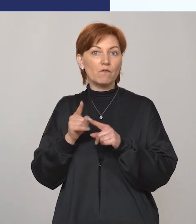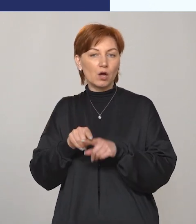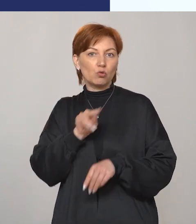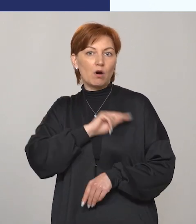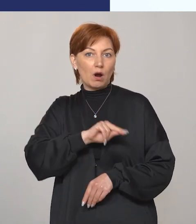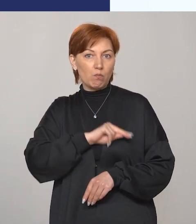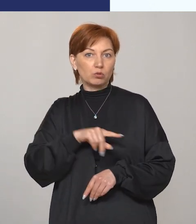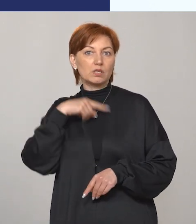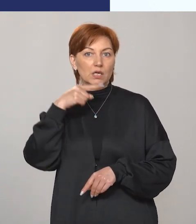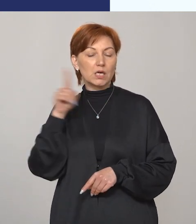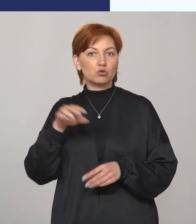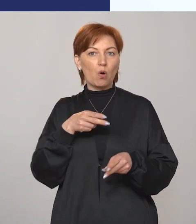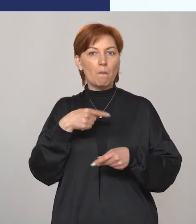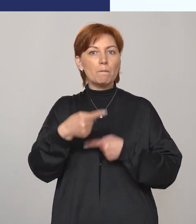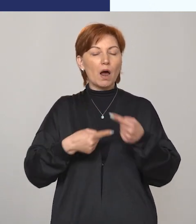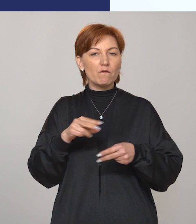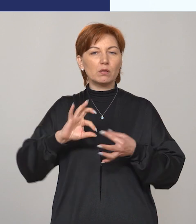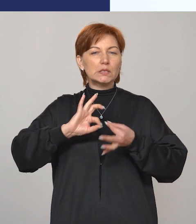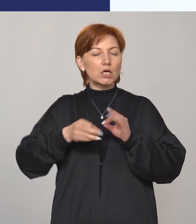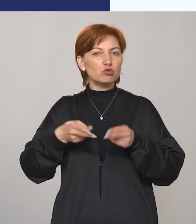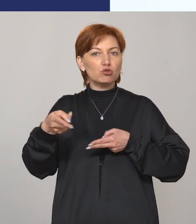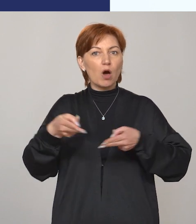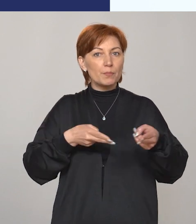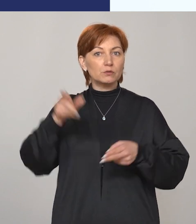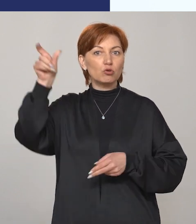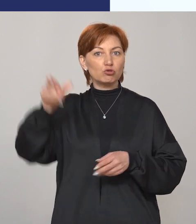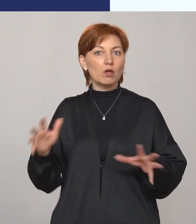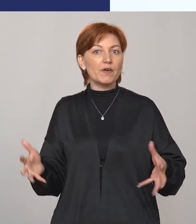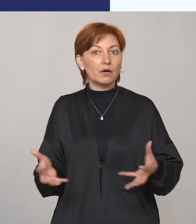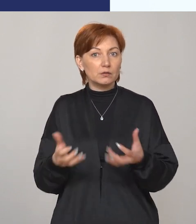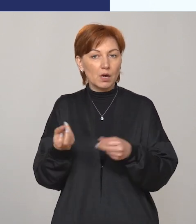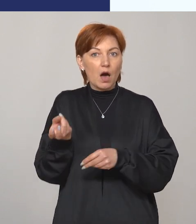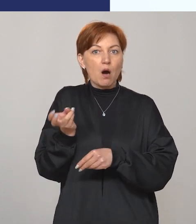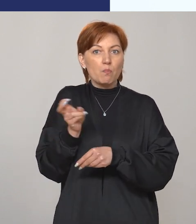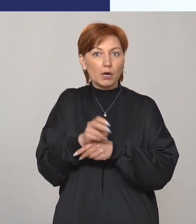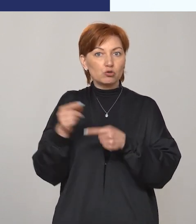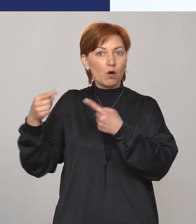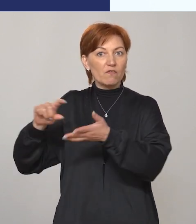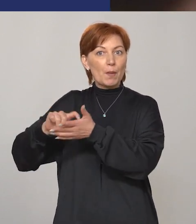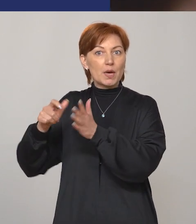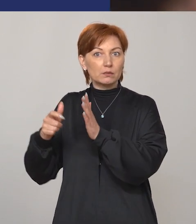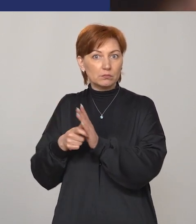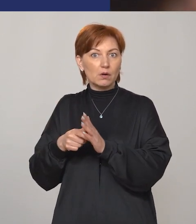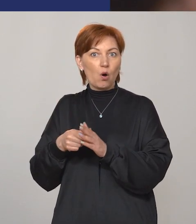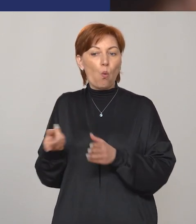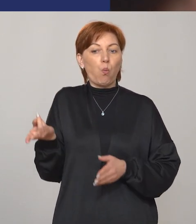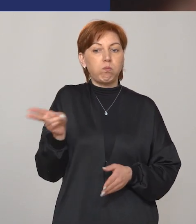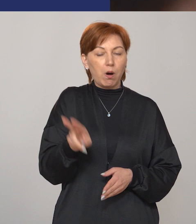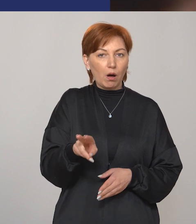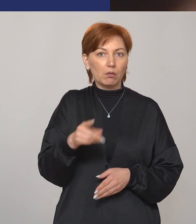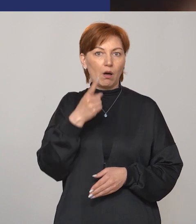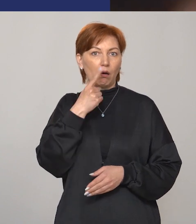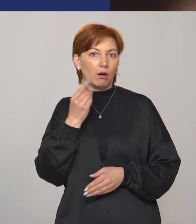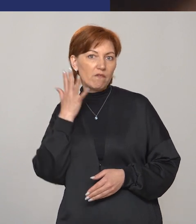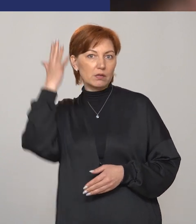сложнейшую операцию. Человека спас. Пришел в ординаторскую, упал, кровоизлияние в мозг. Непонятно,